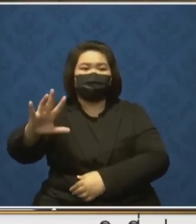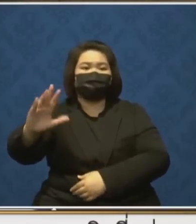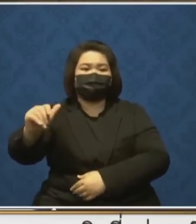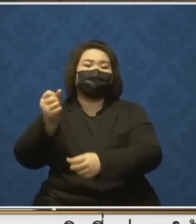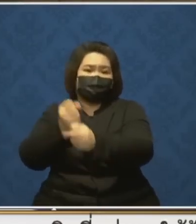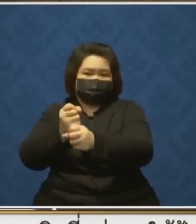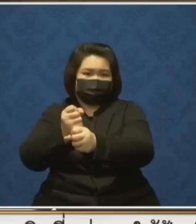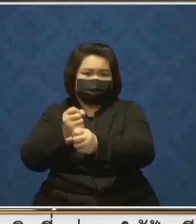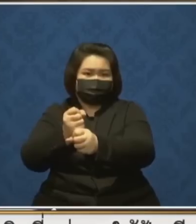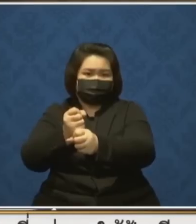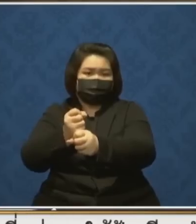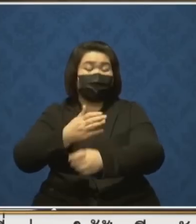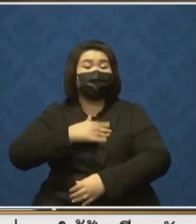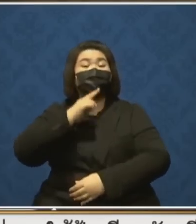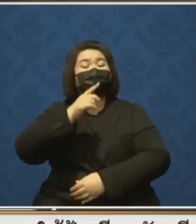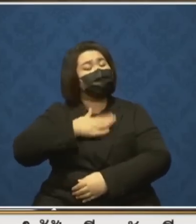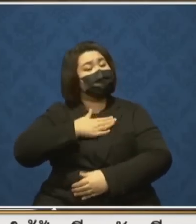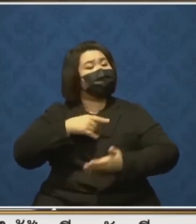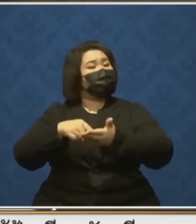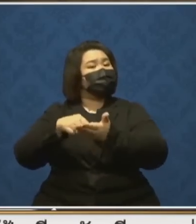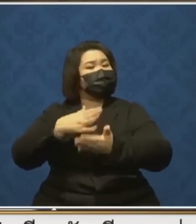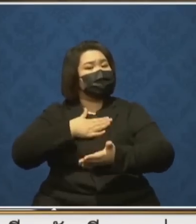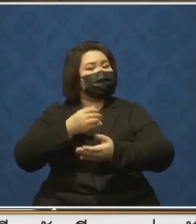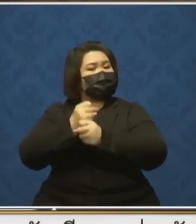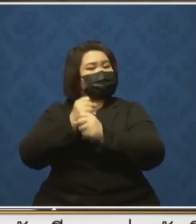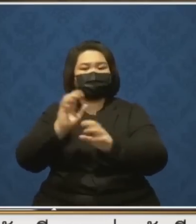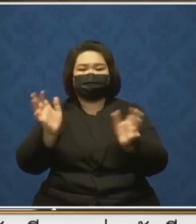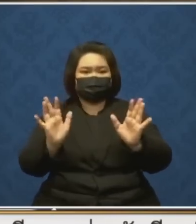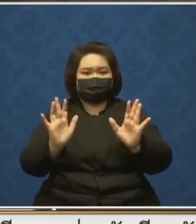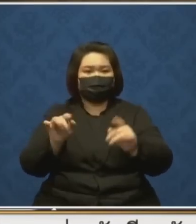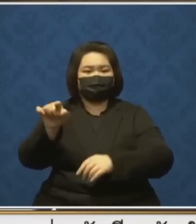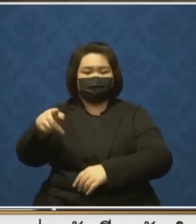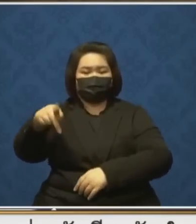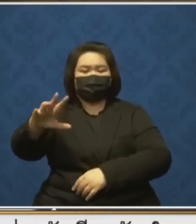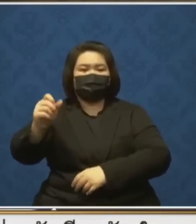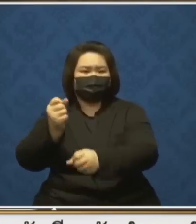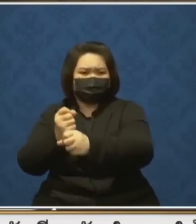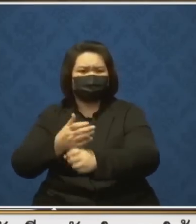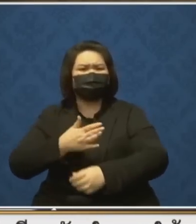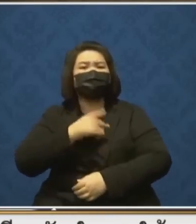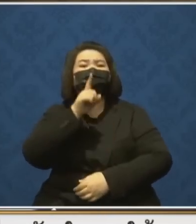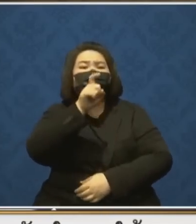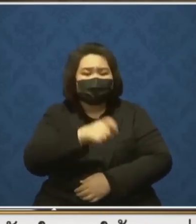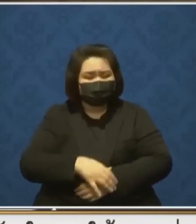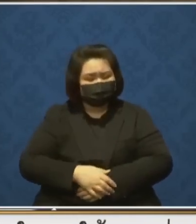นะครับผมไมได้พูดเลยวเป็ผลงานขผมและทท่านชแจงมามันคืบหนายัไครัท่ประทาน